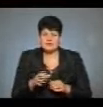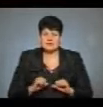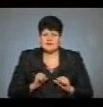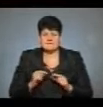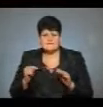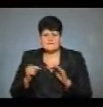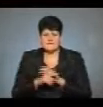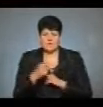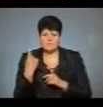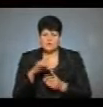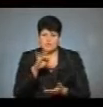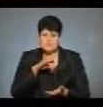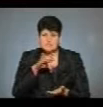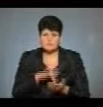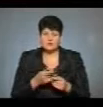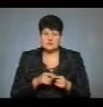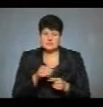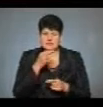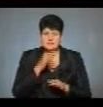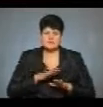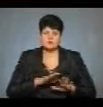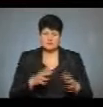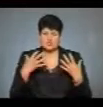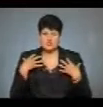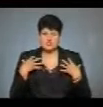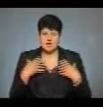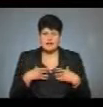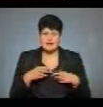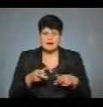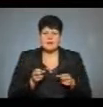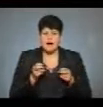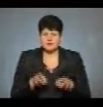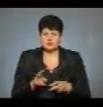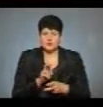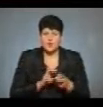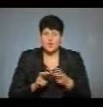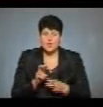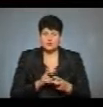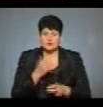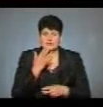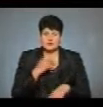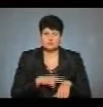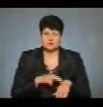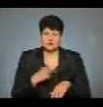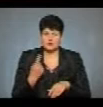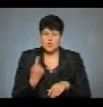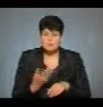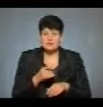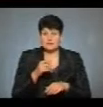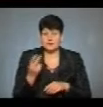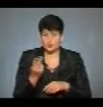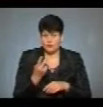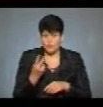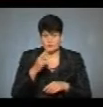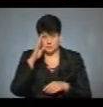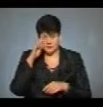виїхати з обласного центру. Про це повідомив заступник начальника управління карного розшуку Нацполіції області Михайло Шмиглик. За його словами, 2